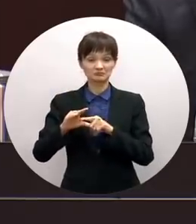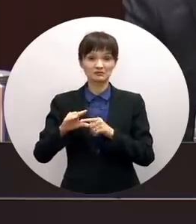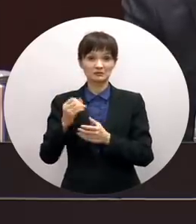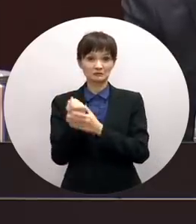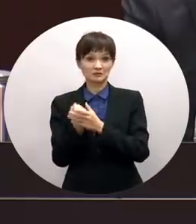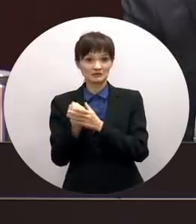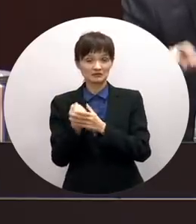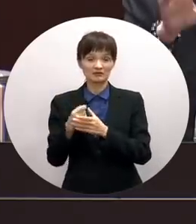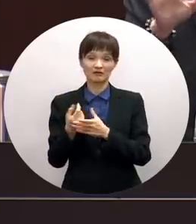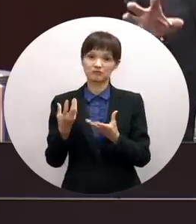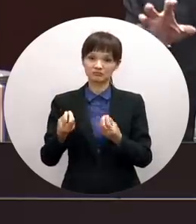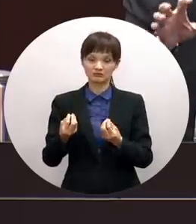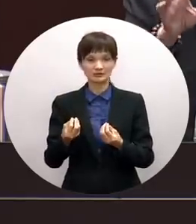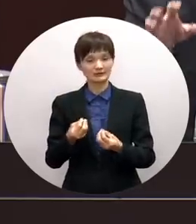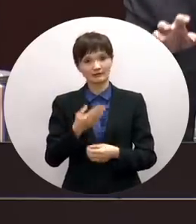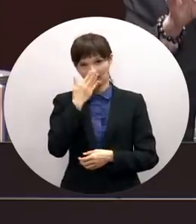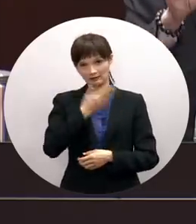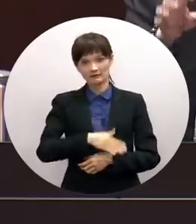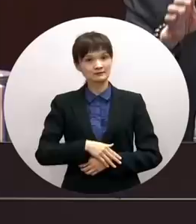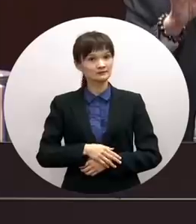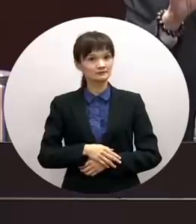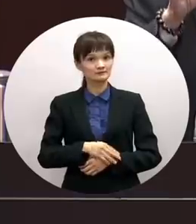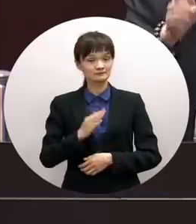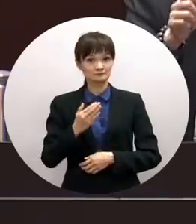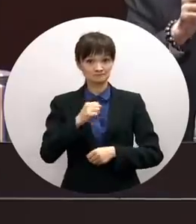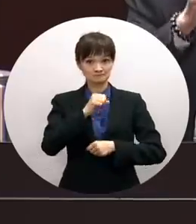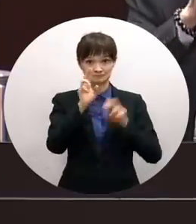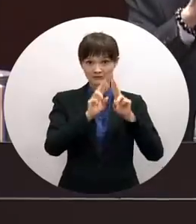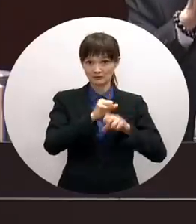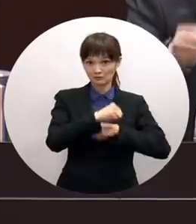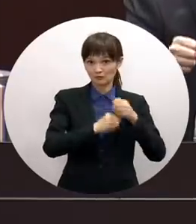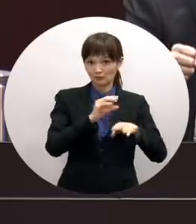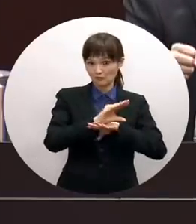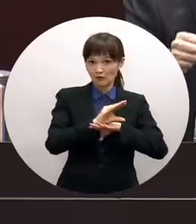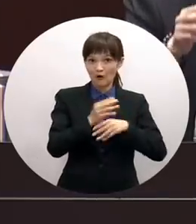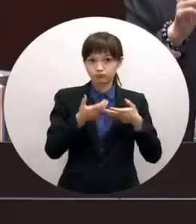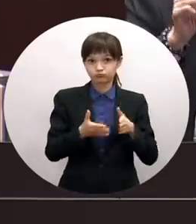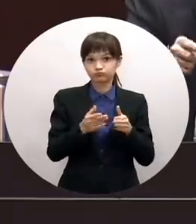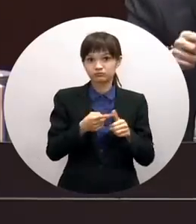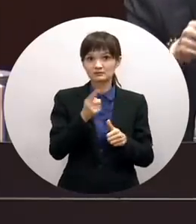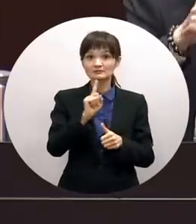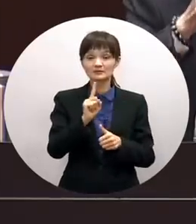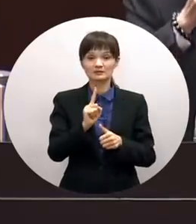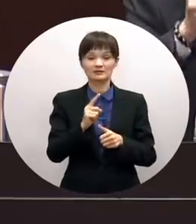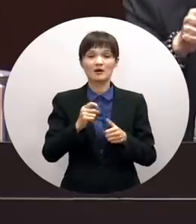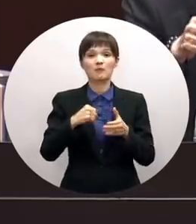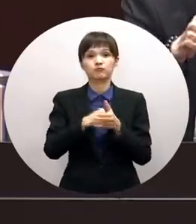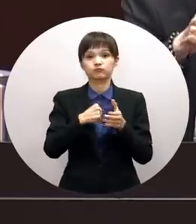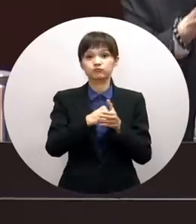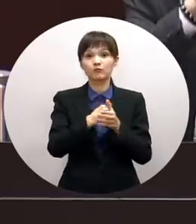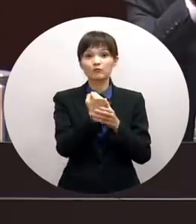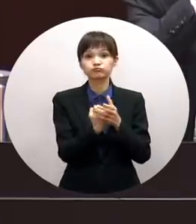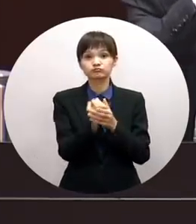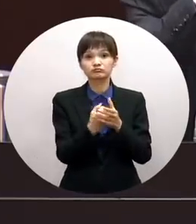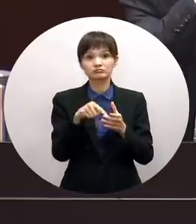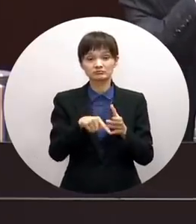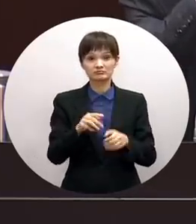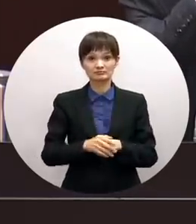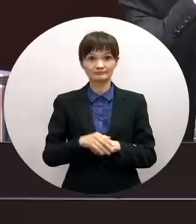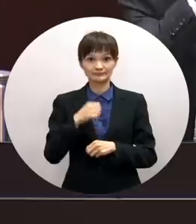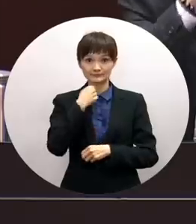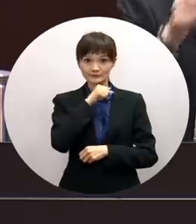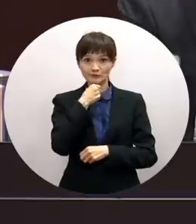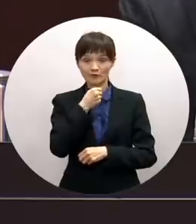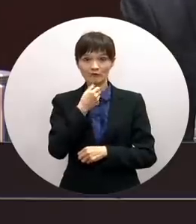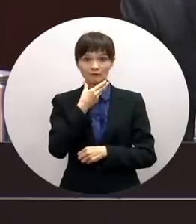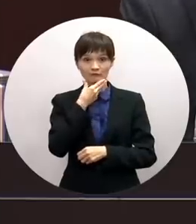输在起跑点，电动车最重要的动力源就是马达。那台湾呢，富田已经在你刚